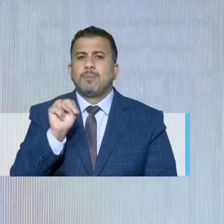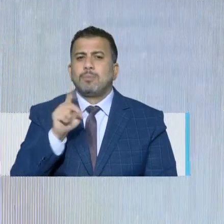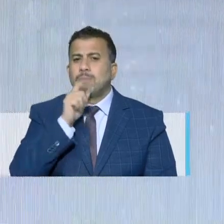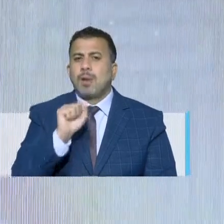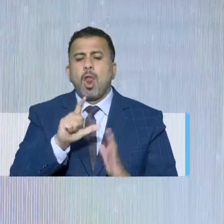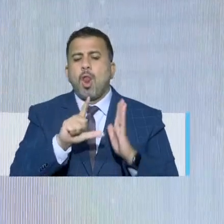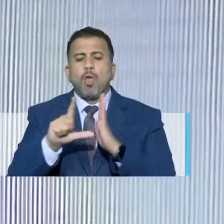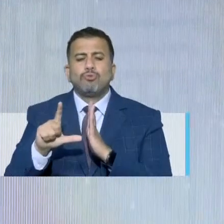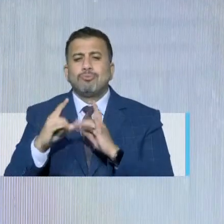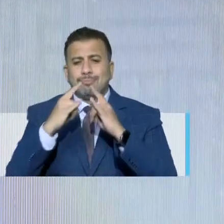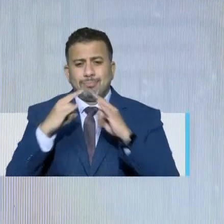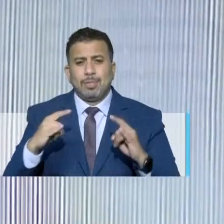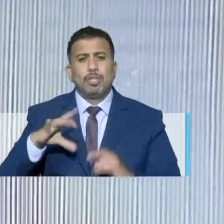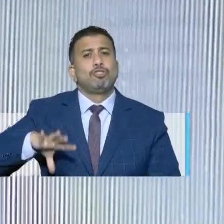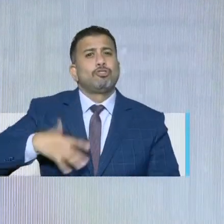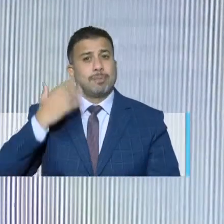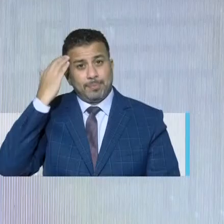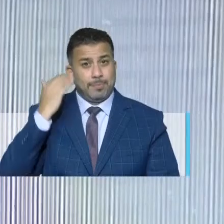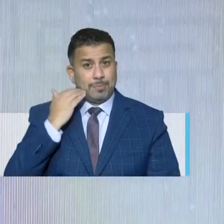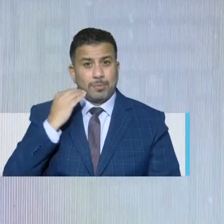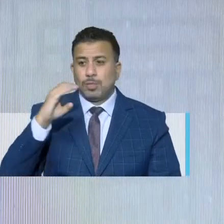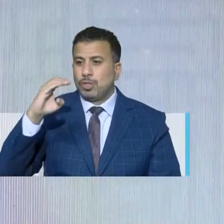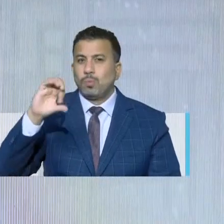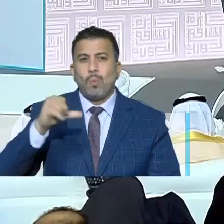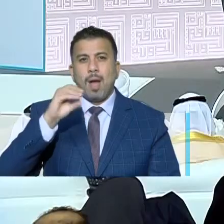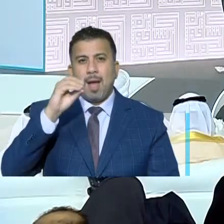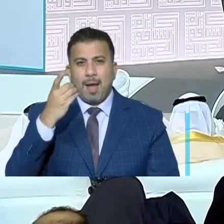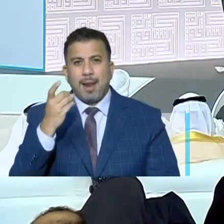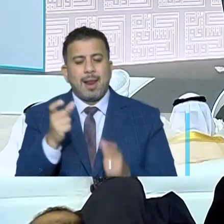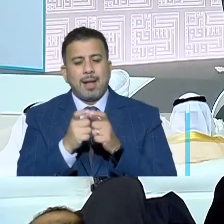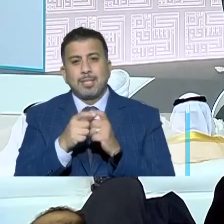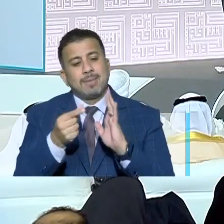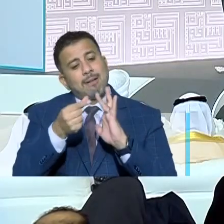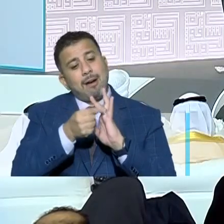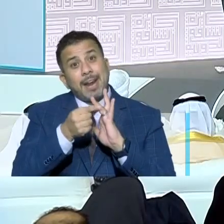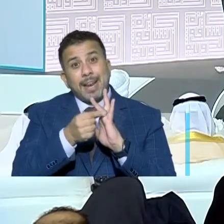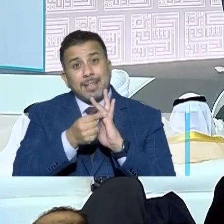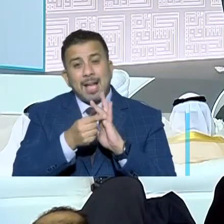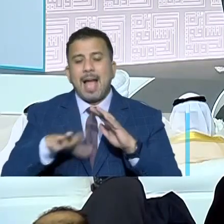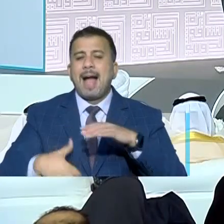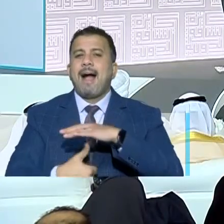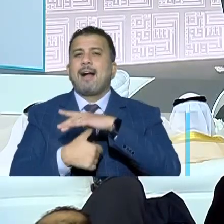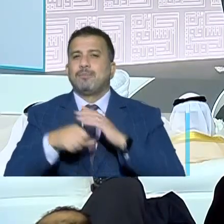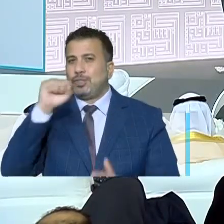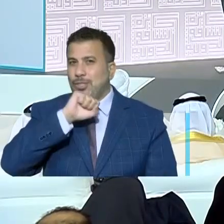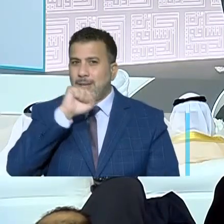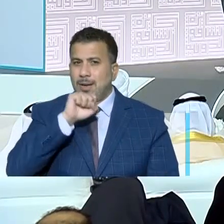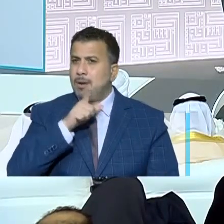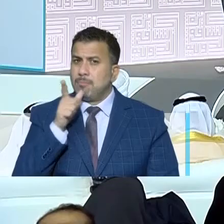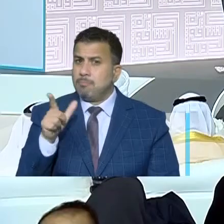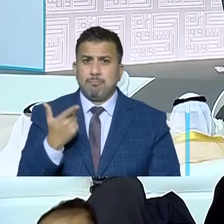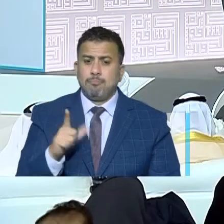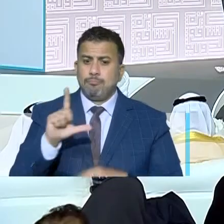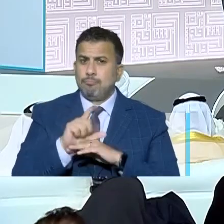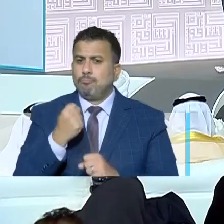لشؤون اللاجئين سمو الشيخه جواهر بن محمد القاسمي قرينه صاحب السمو حاكم الشارقه لدورها في